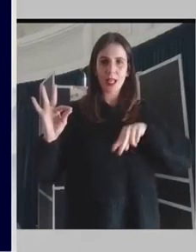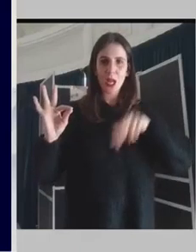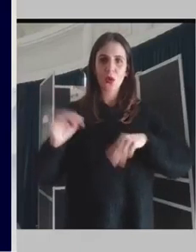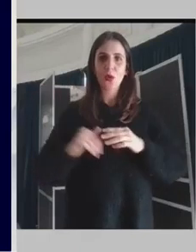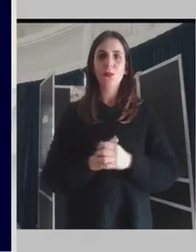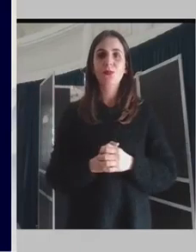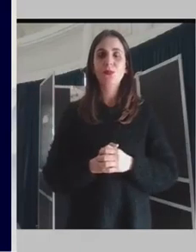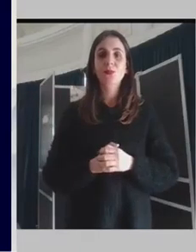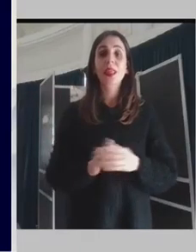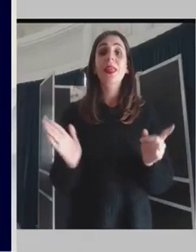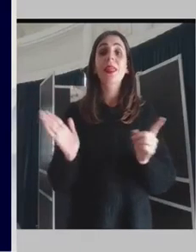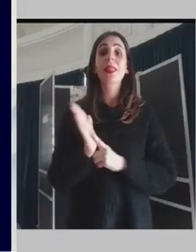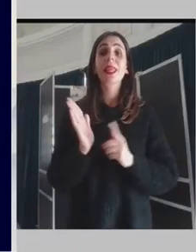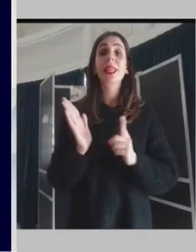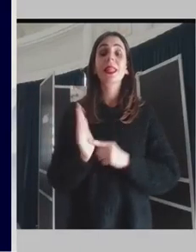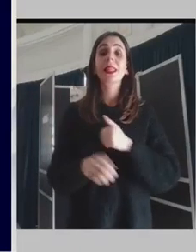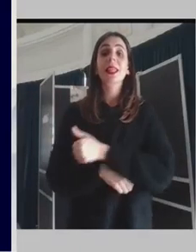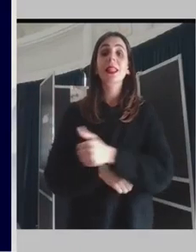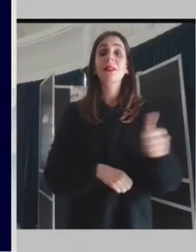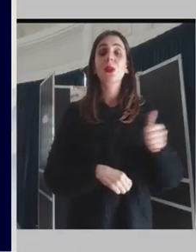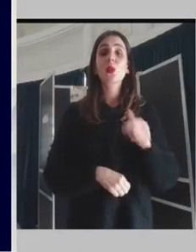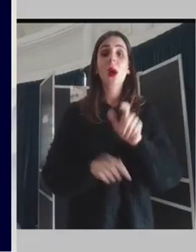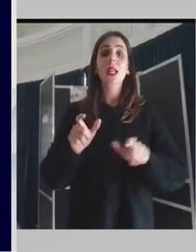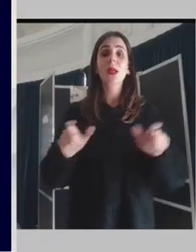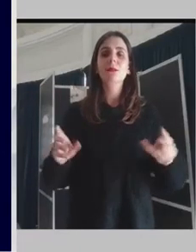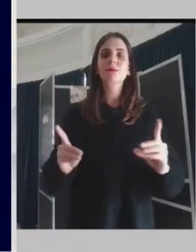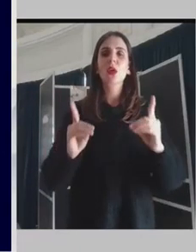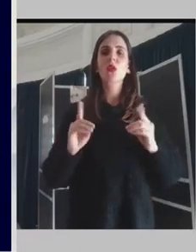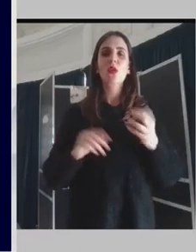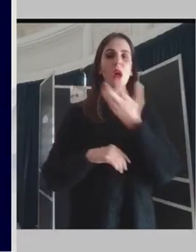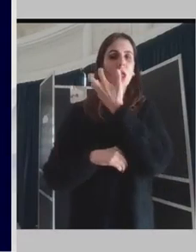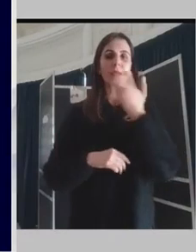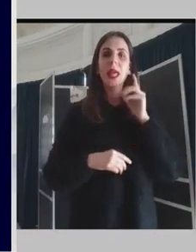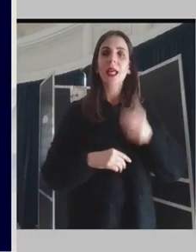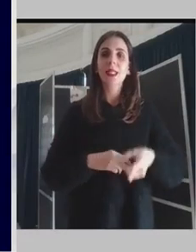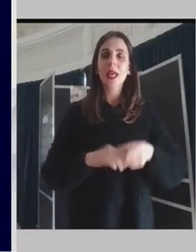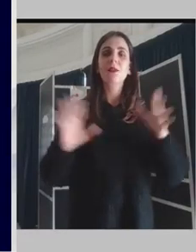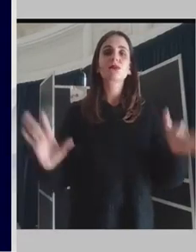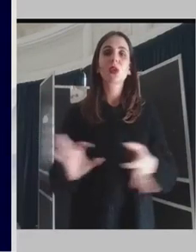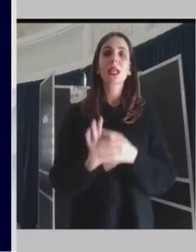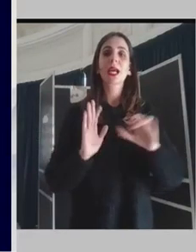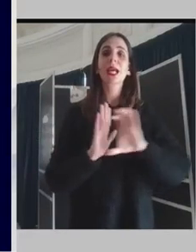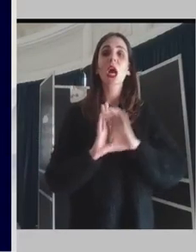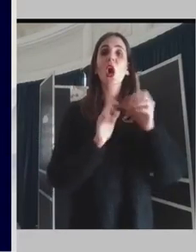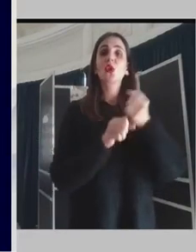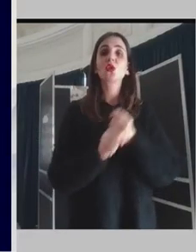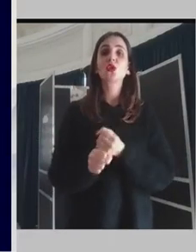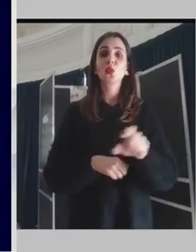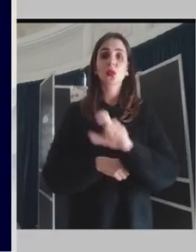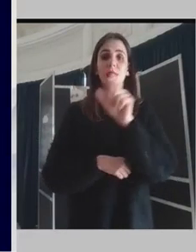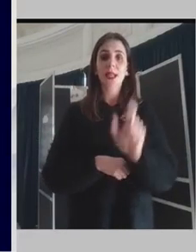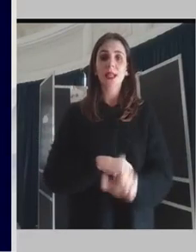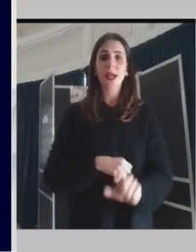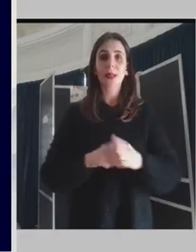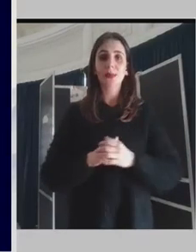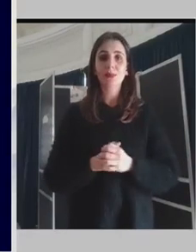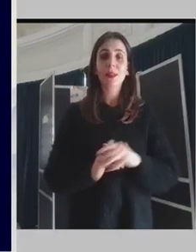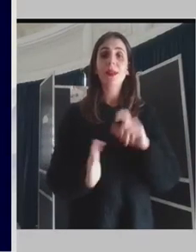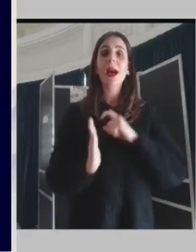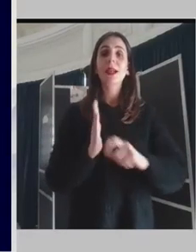tutelare i diritti individuali delle persone così come sanciti dalla Costituzione italiana. Pertanto